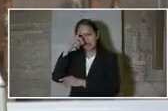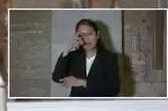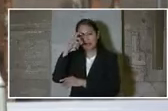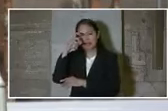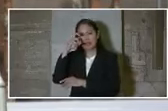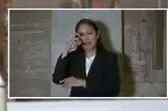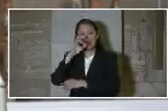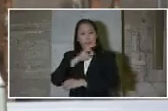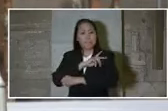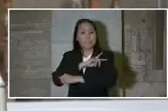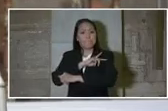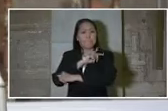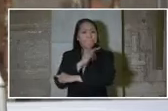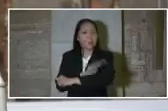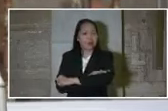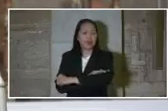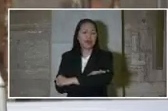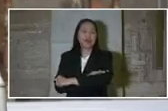and power.